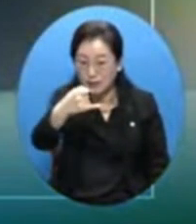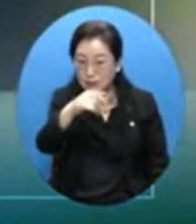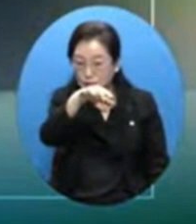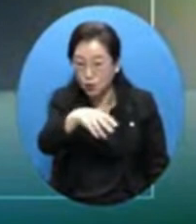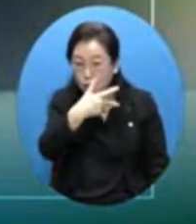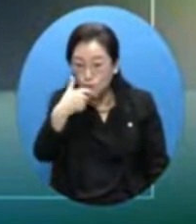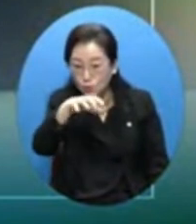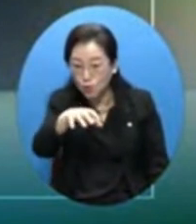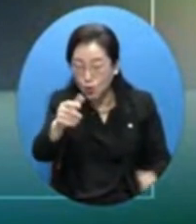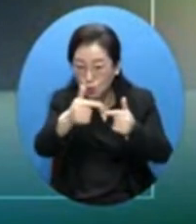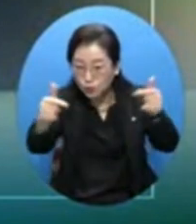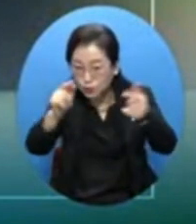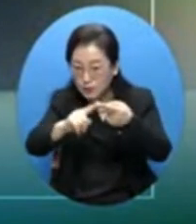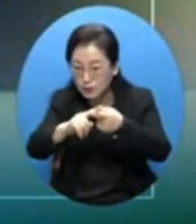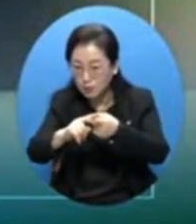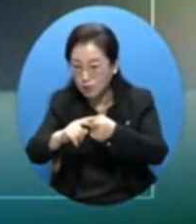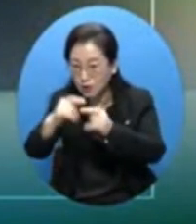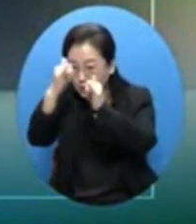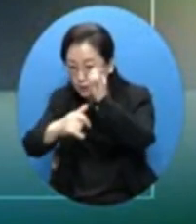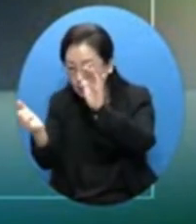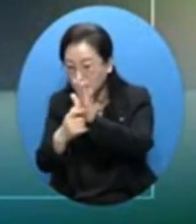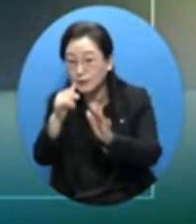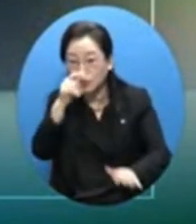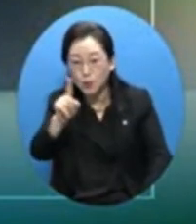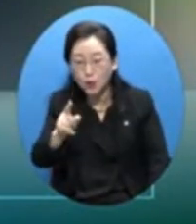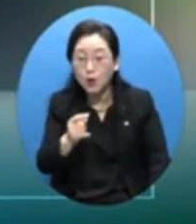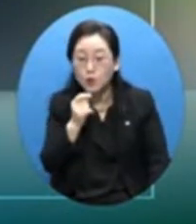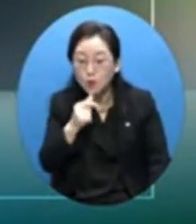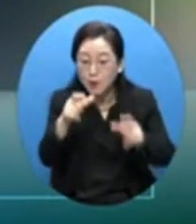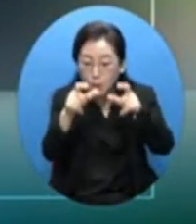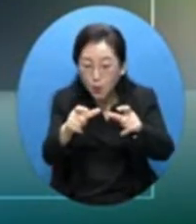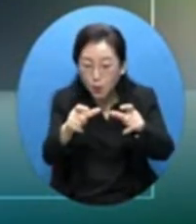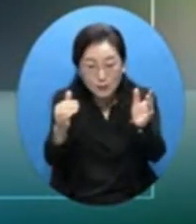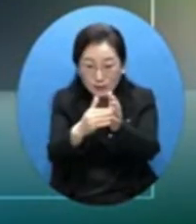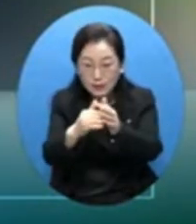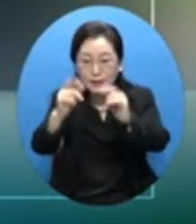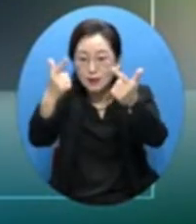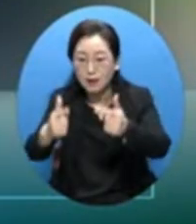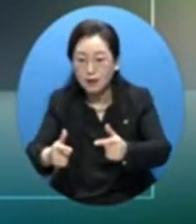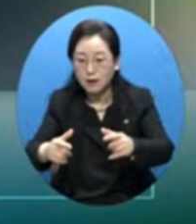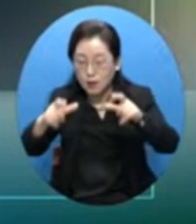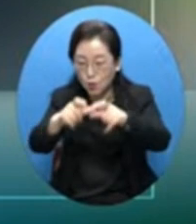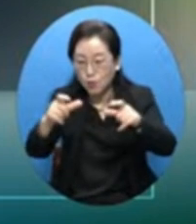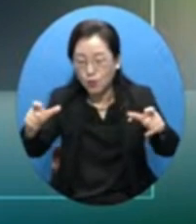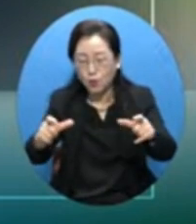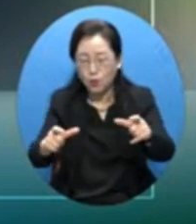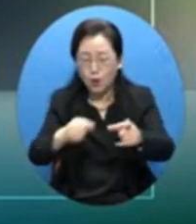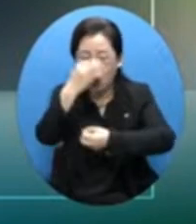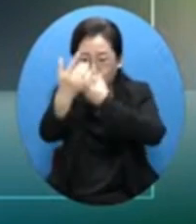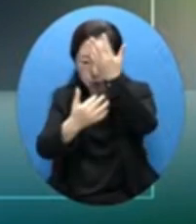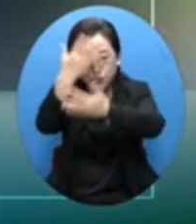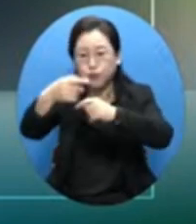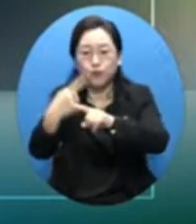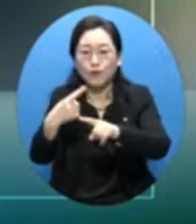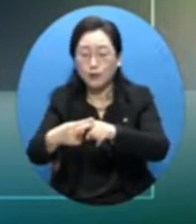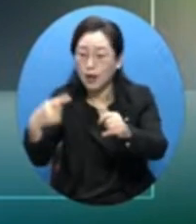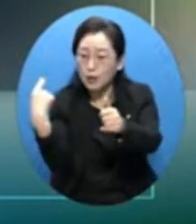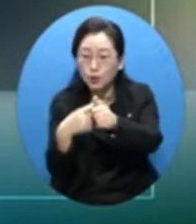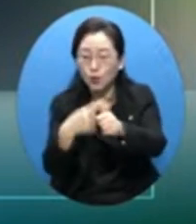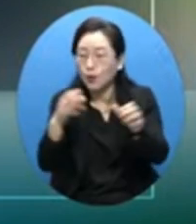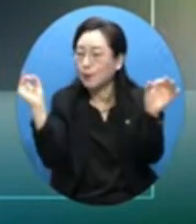남아있습니다. 이것은 작은 도시 한 곳만의 각성으로 끝나지 않고 웨일즈 전체를 태우는 불이 되었다. 욕설이